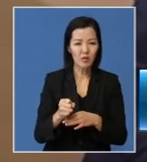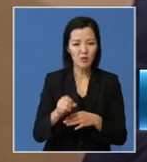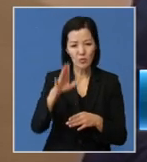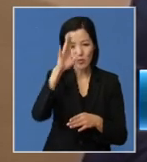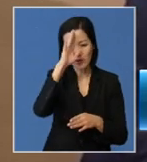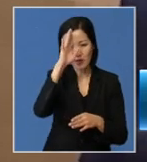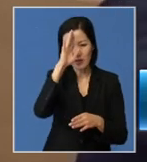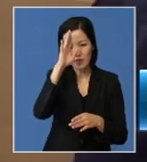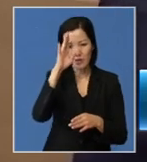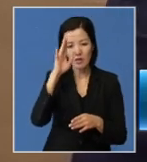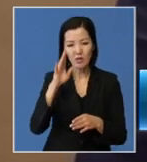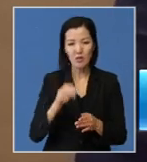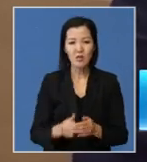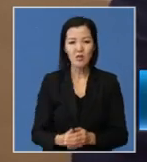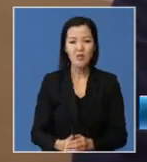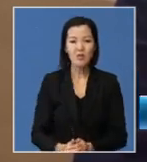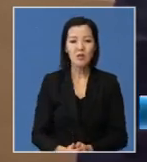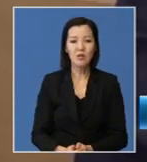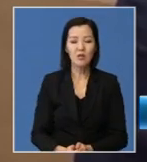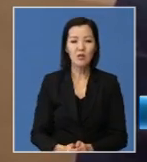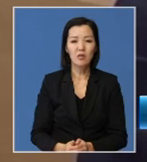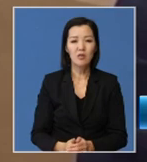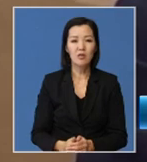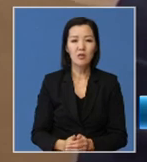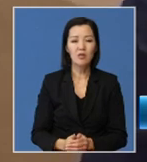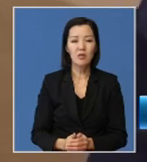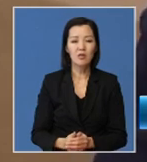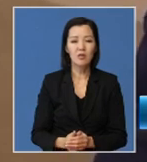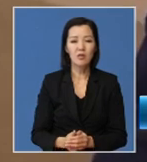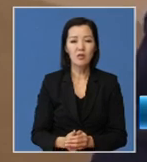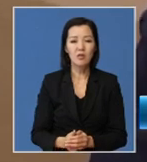балалардың кәдімгі мына белден төменгі жағына кәдімгі